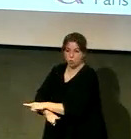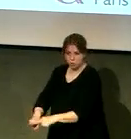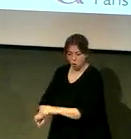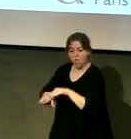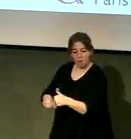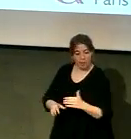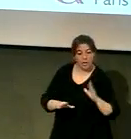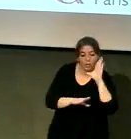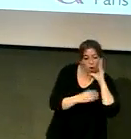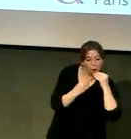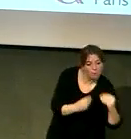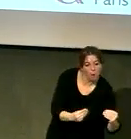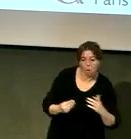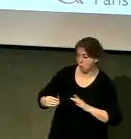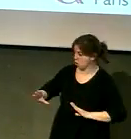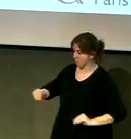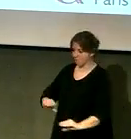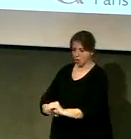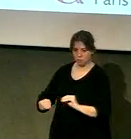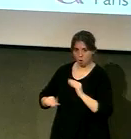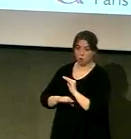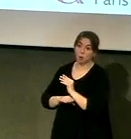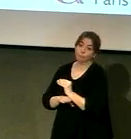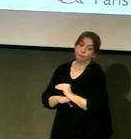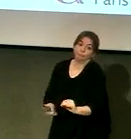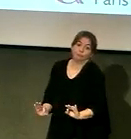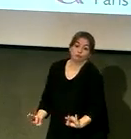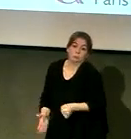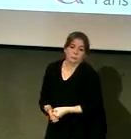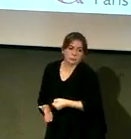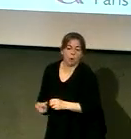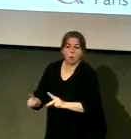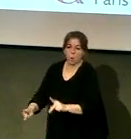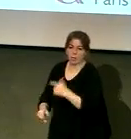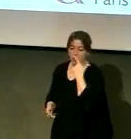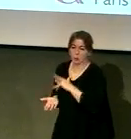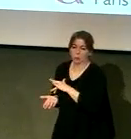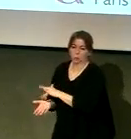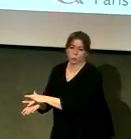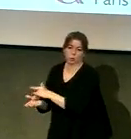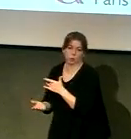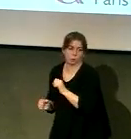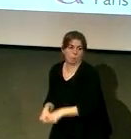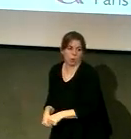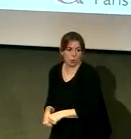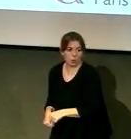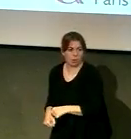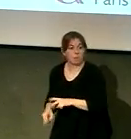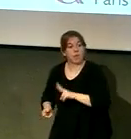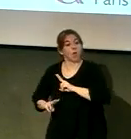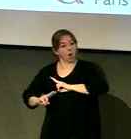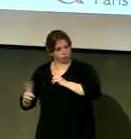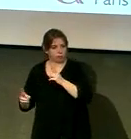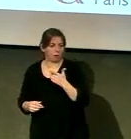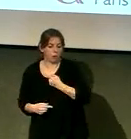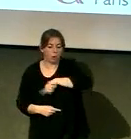le bien-être du bébé pour honorer la consommation. Donc on reçoit plus de femmes après l'accouchement que pendant la grossesse.